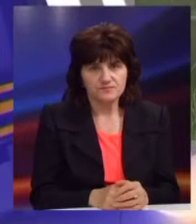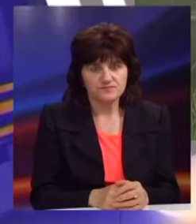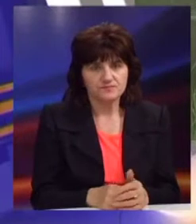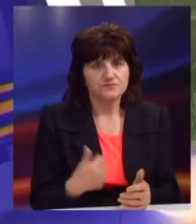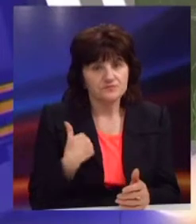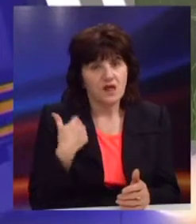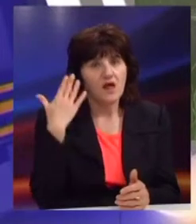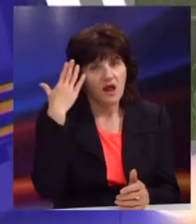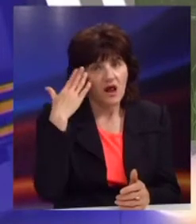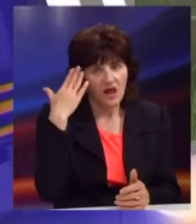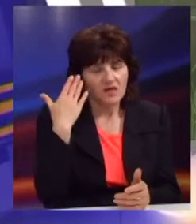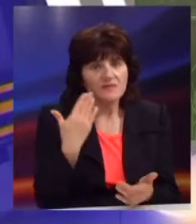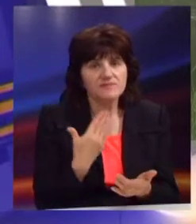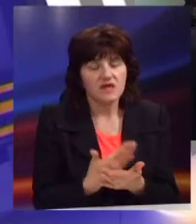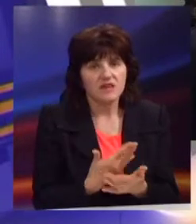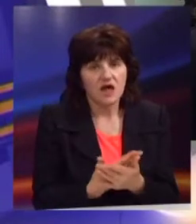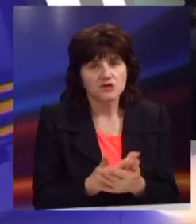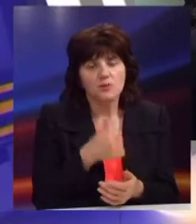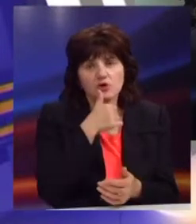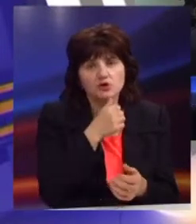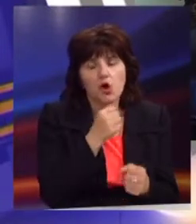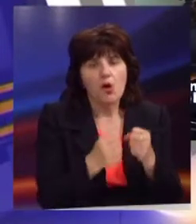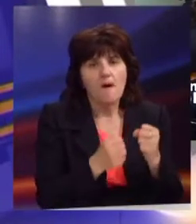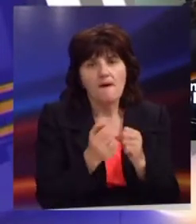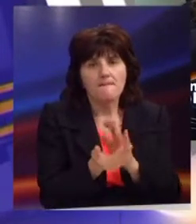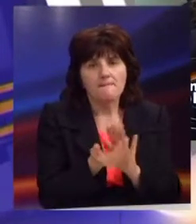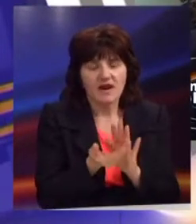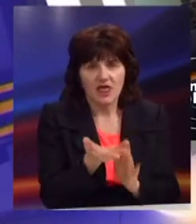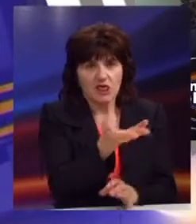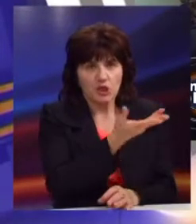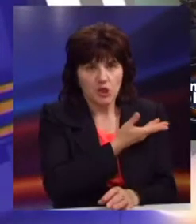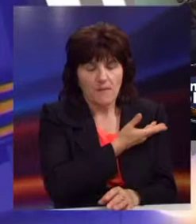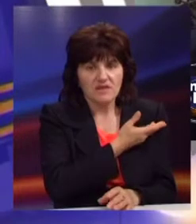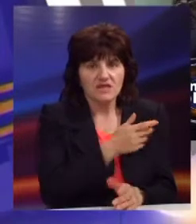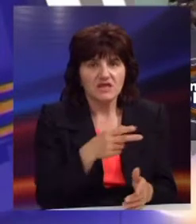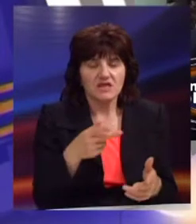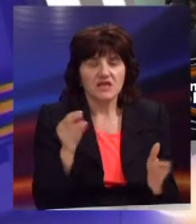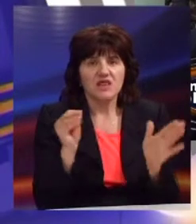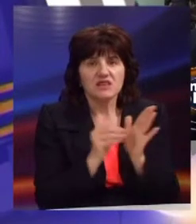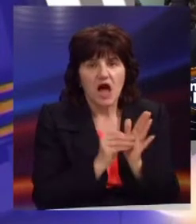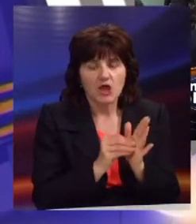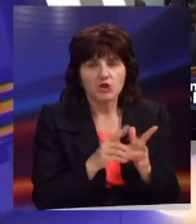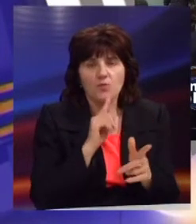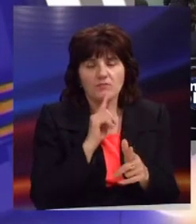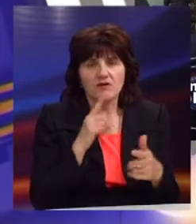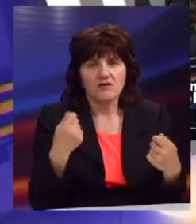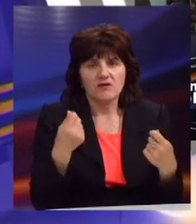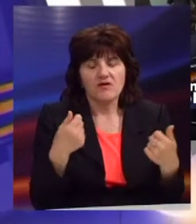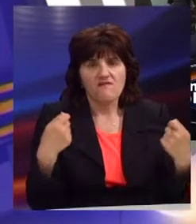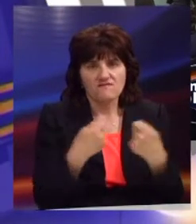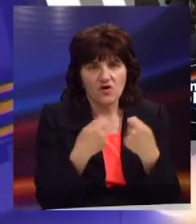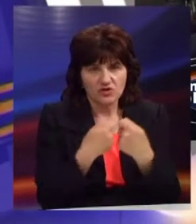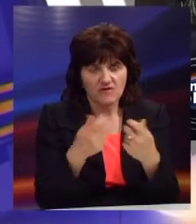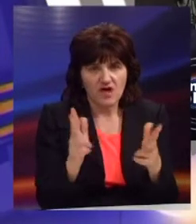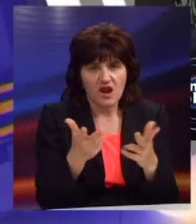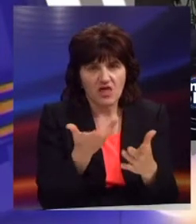stručnjaci. Nadam se da ćemo što pre dobiti datum za pridruživanje, ući u fondove za pridruživanje, a ti fondovi